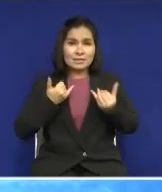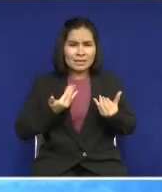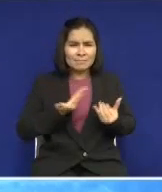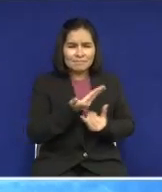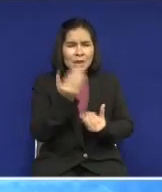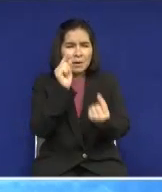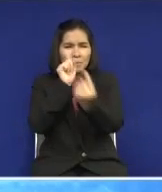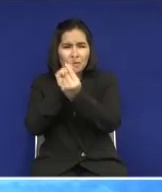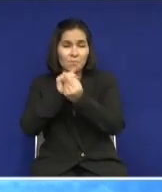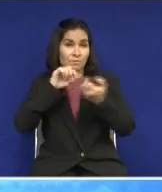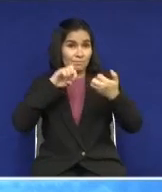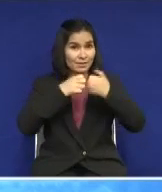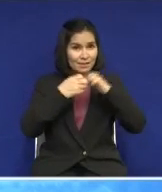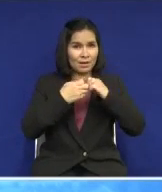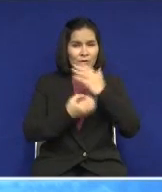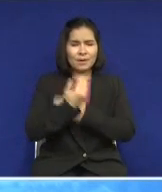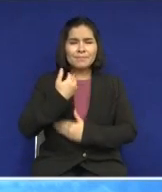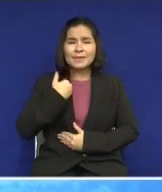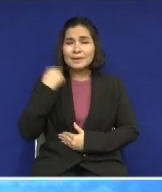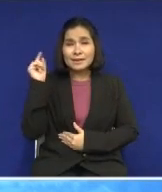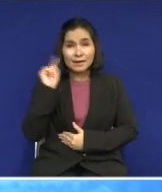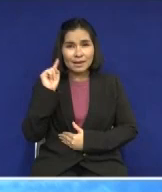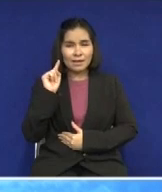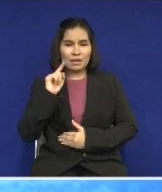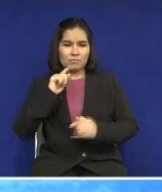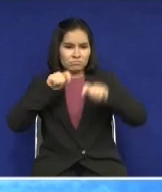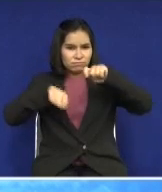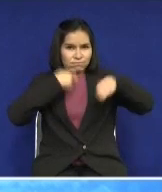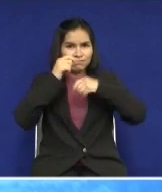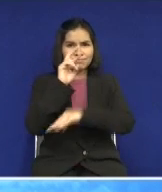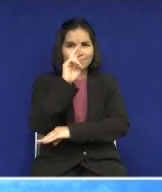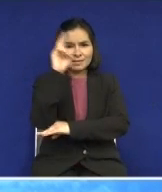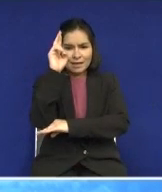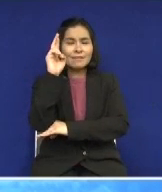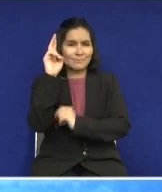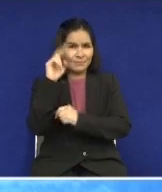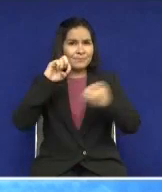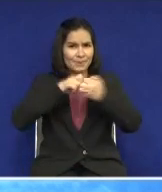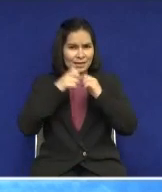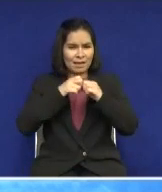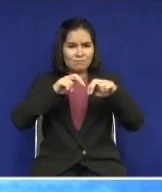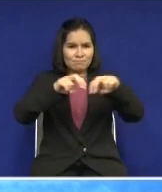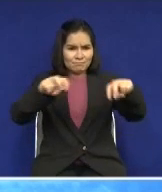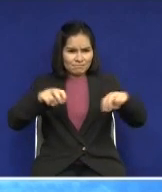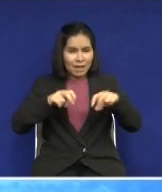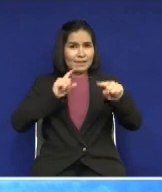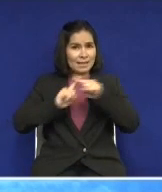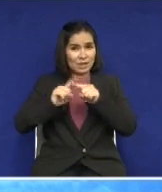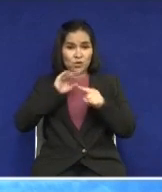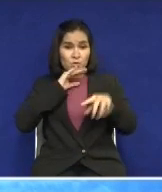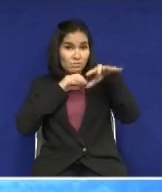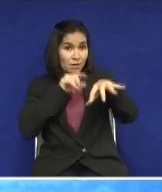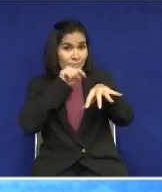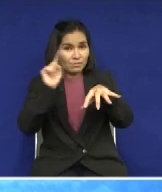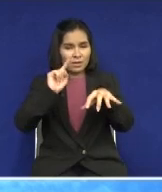จะเจอปัญหาที่อาจจะพบได้ก็คือการรับประทานอาหารกลางวันค่ะในสถานที่รอบๆนะคะที่มีการ